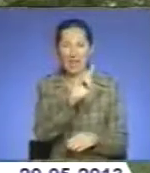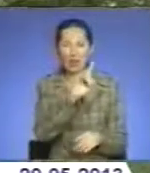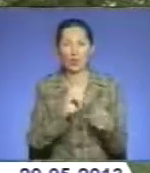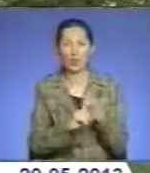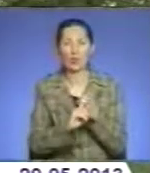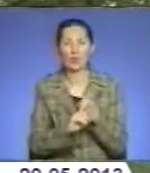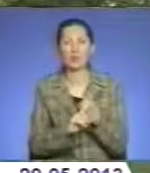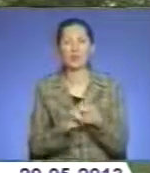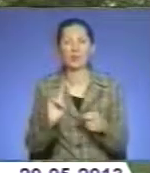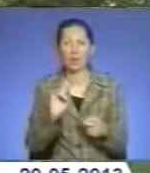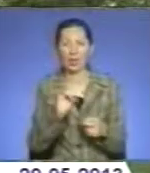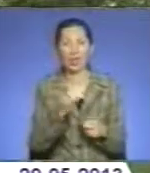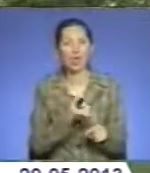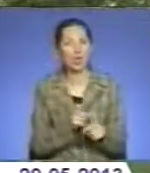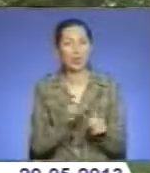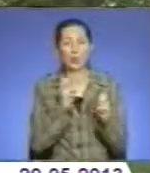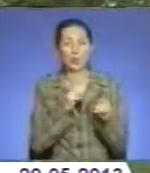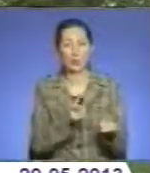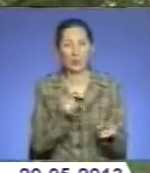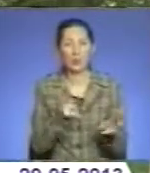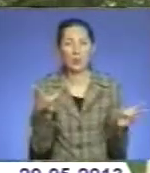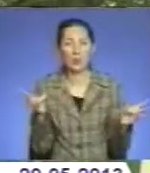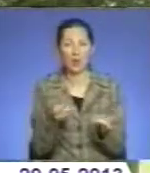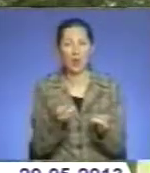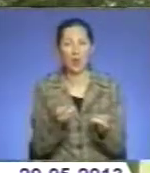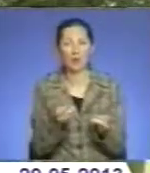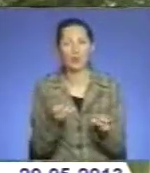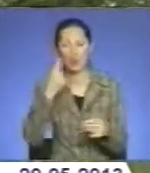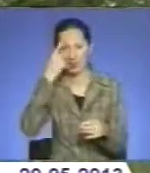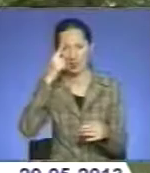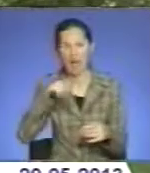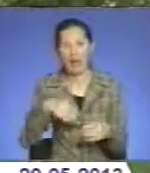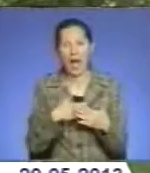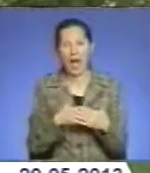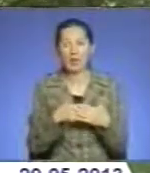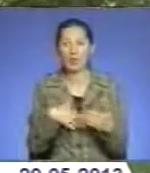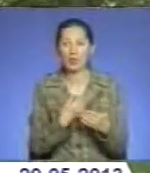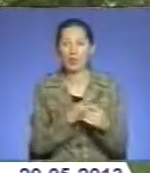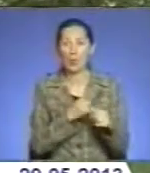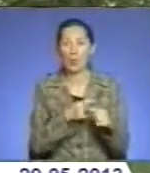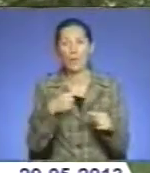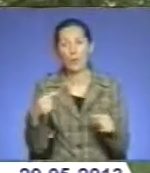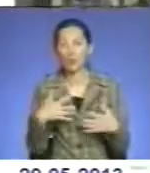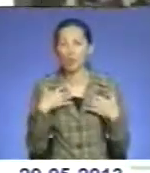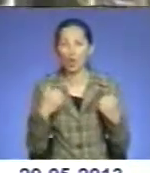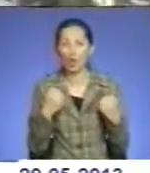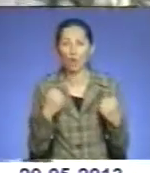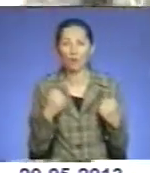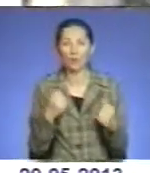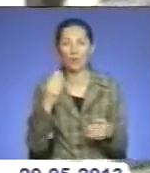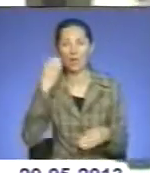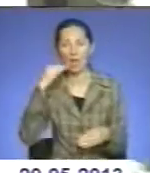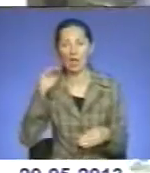повітряним флотом, вони дуже небезпечні. Там треба досить знати активно свої плюси і мінуси свого здоров'я.